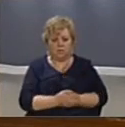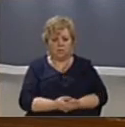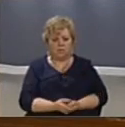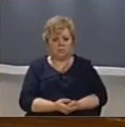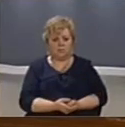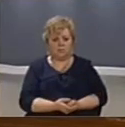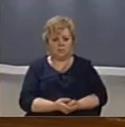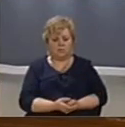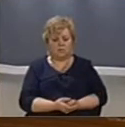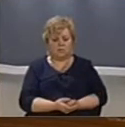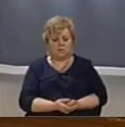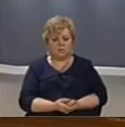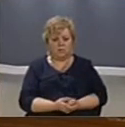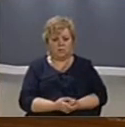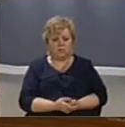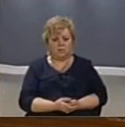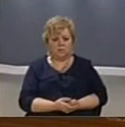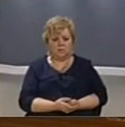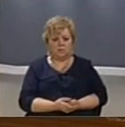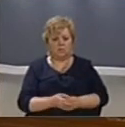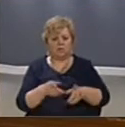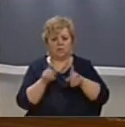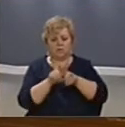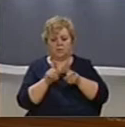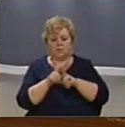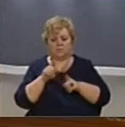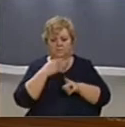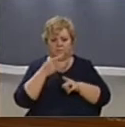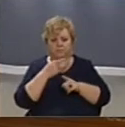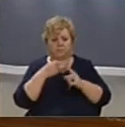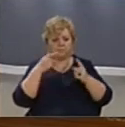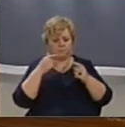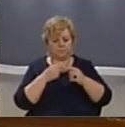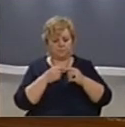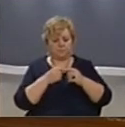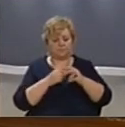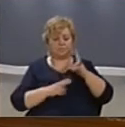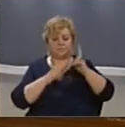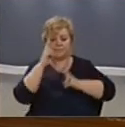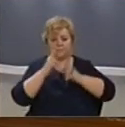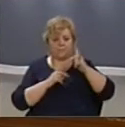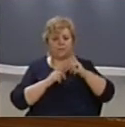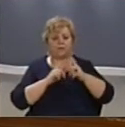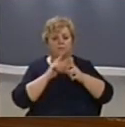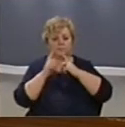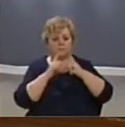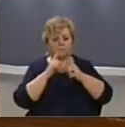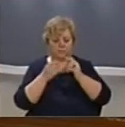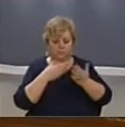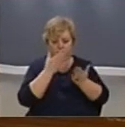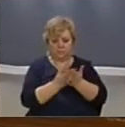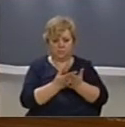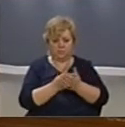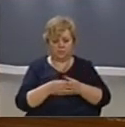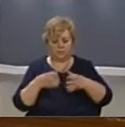këto konkluzione, pra në bazë të asaj që u tha dhe me qëllim të adresimit të diskutimeve të këtij debati, propozojmë